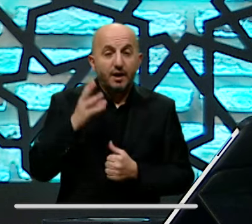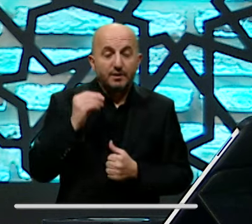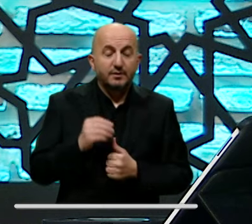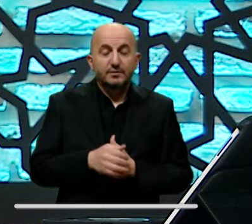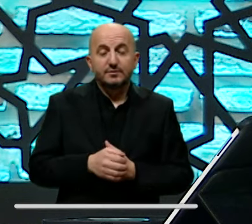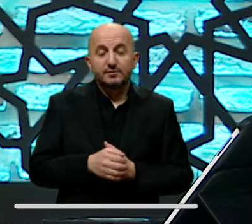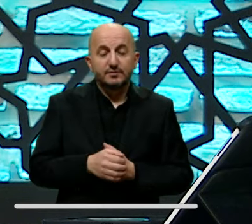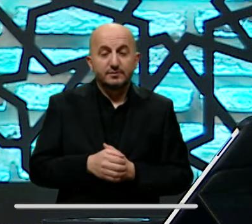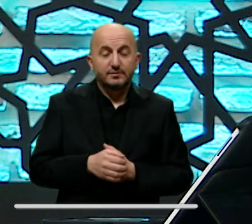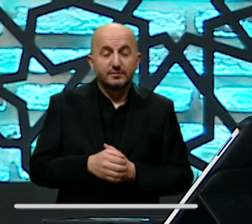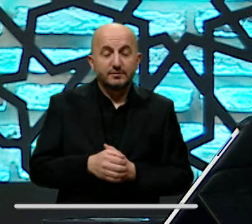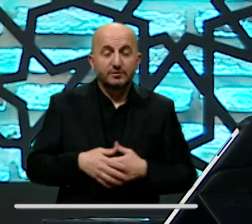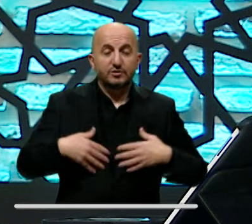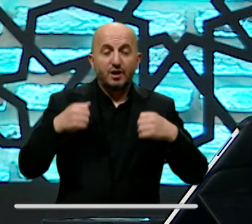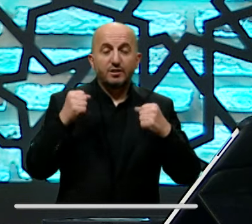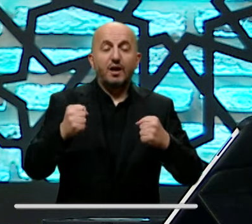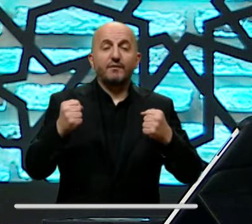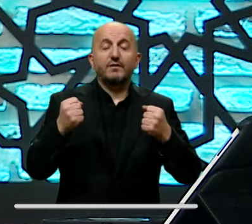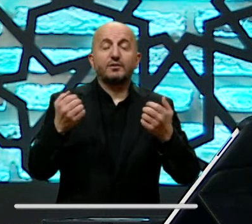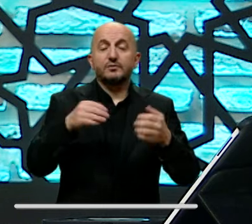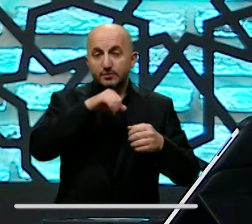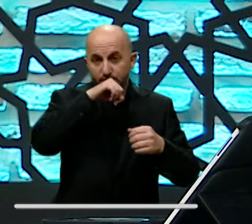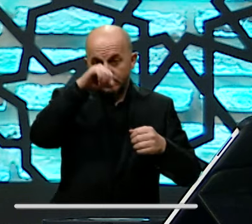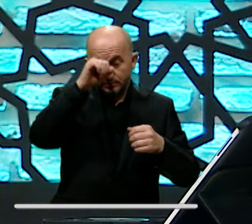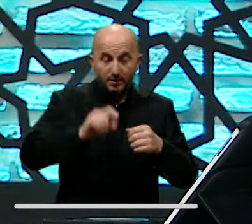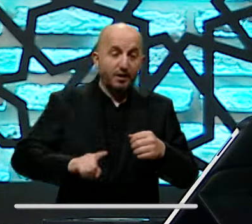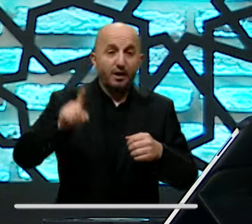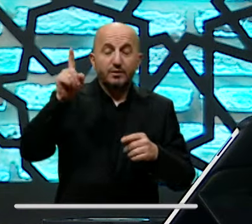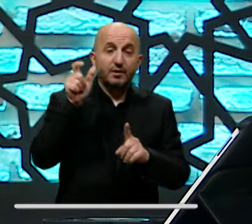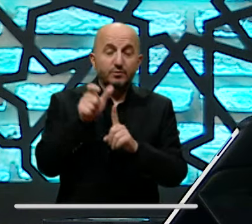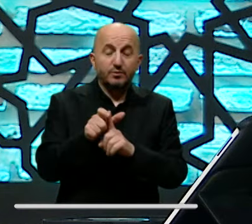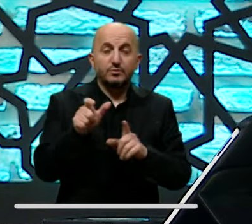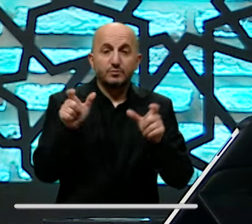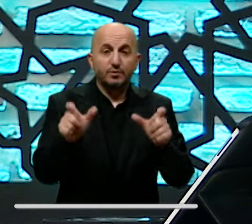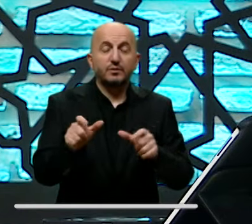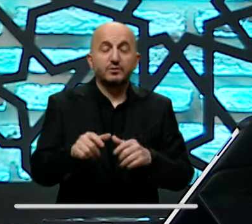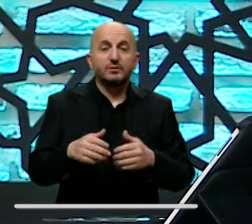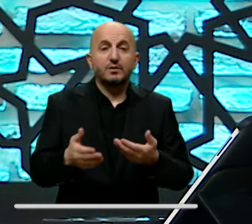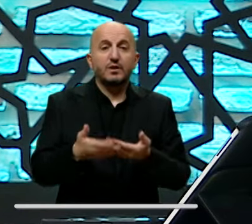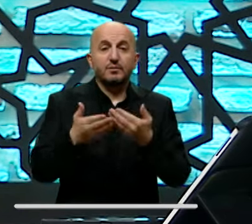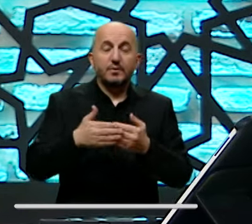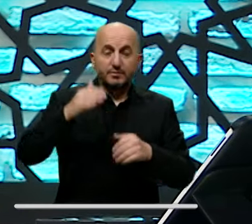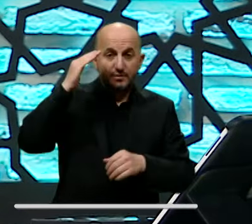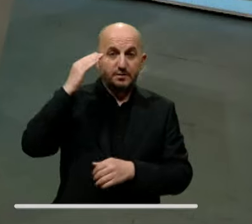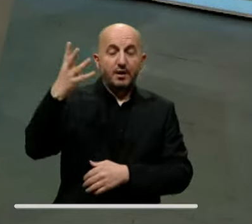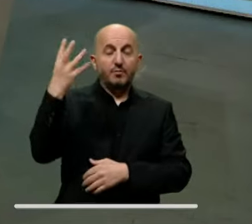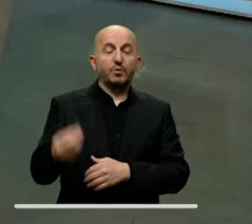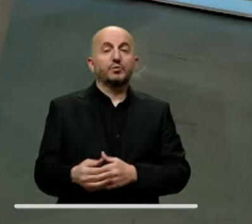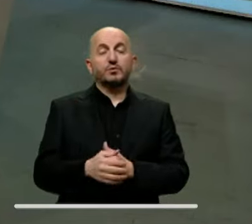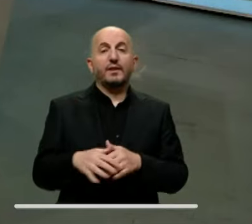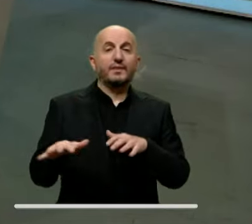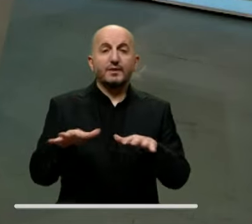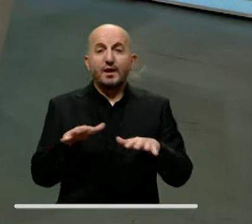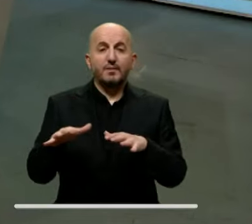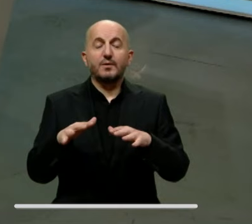ben bu kadarlık Efendim te sağlık afiyet diliyoruz ellerinden öpüyorum Cenabı Allah korusun kollasın Kahramanmaraş'a da selam olsun deprem